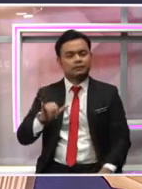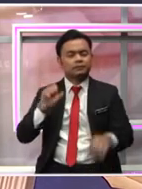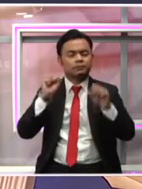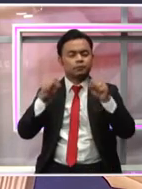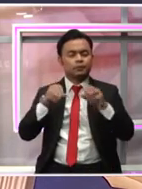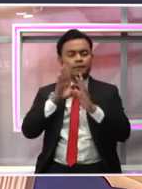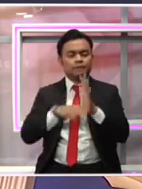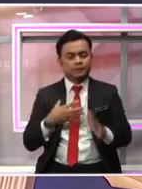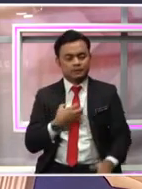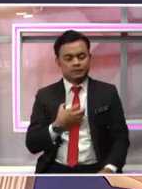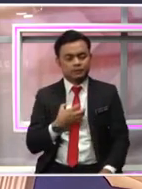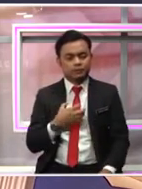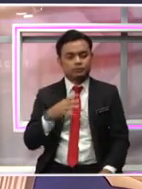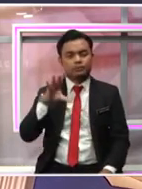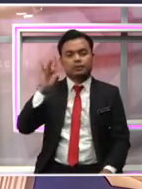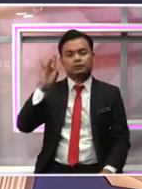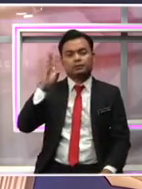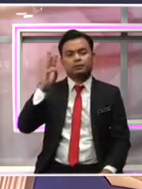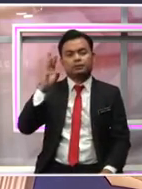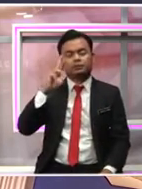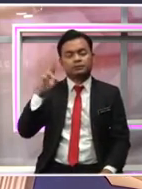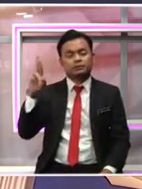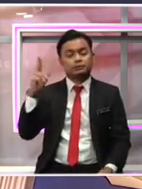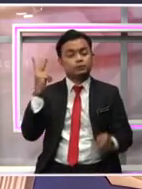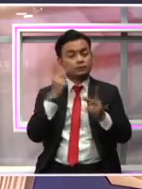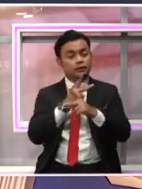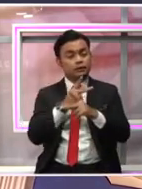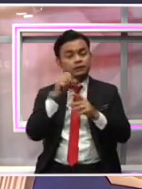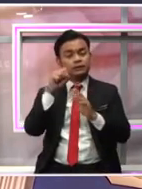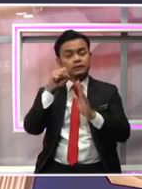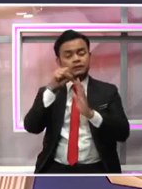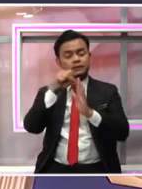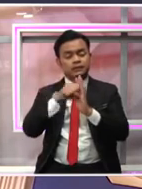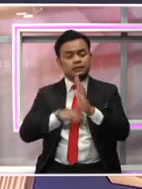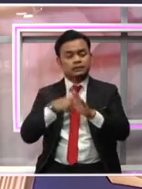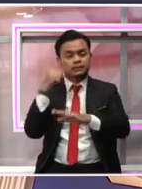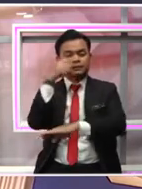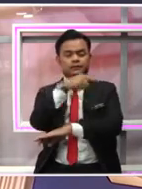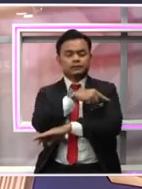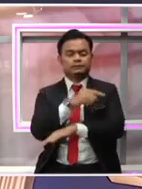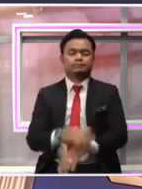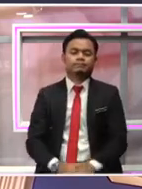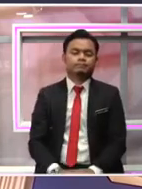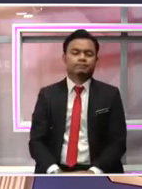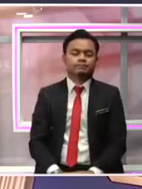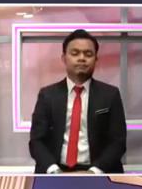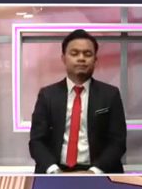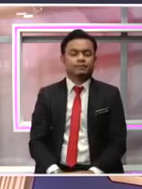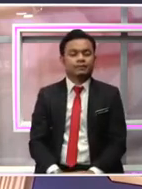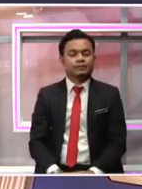Muleh muleh dalam banyak-banyak organ didalam padat organ mana yang berdegup sebanyak